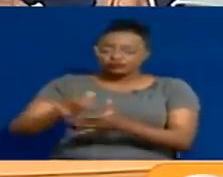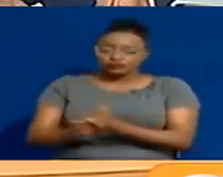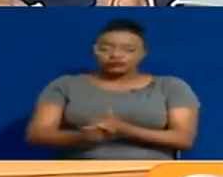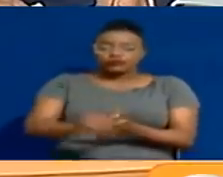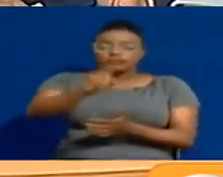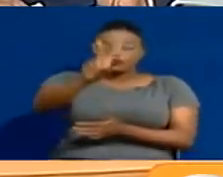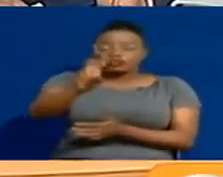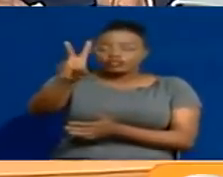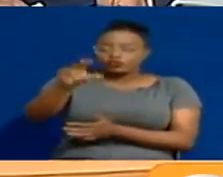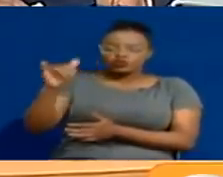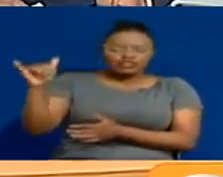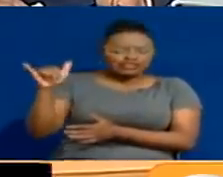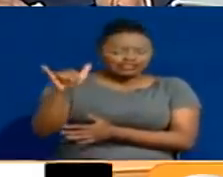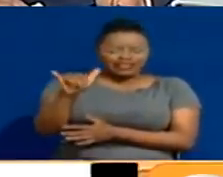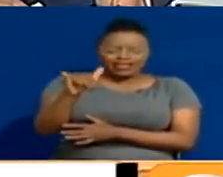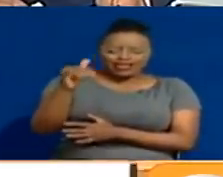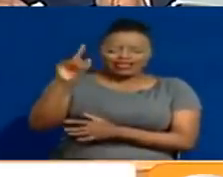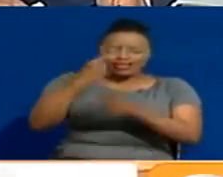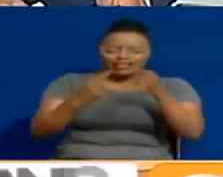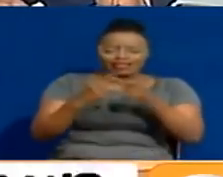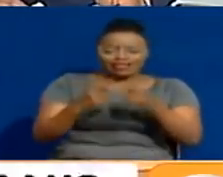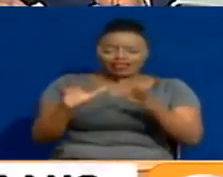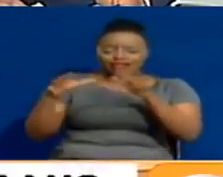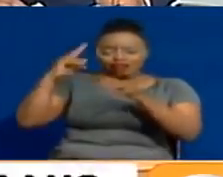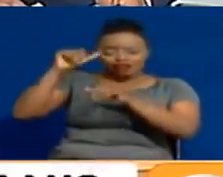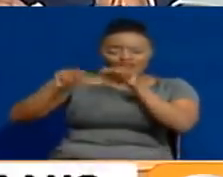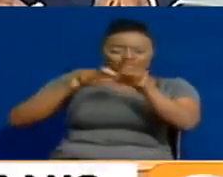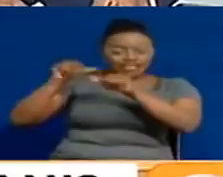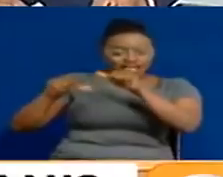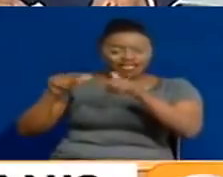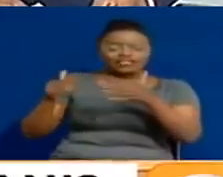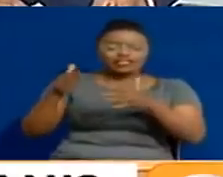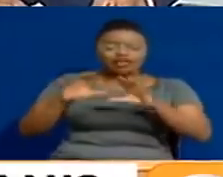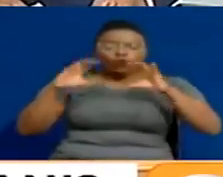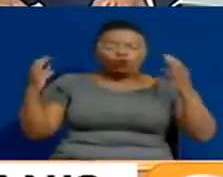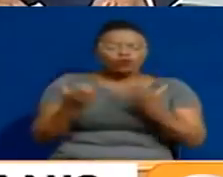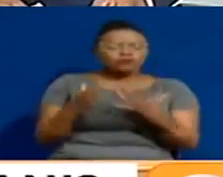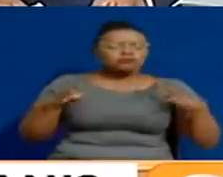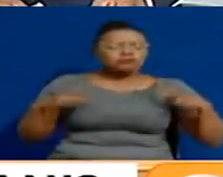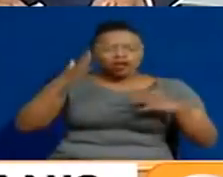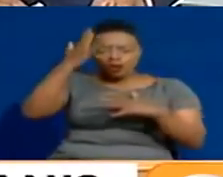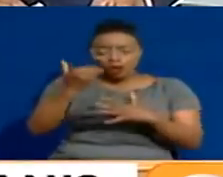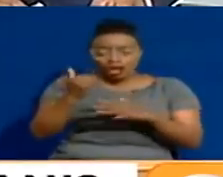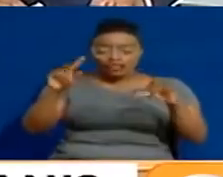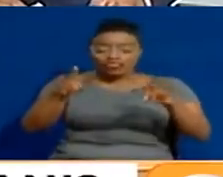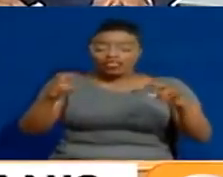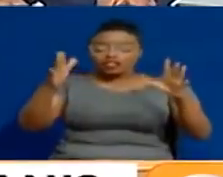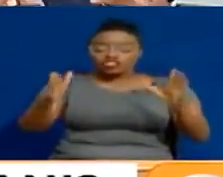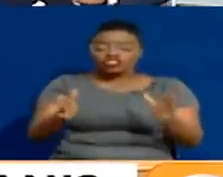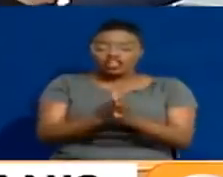Mwaka wa 2020 utasalia kuwa mwaka ambao jamii ya wanasayansi duniani itajivunia, kwani watafiti